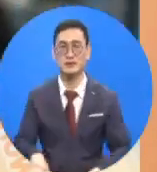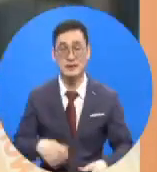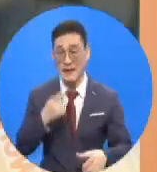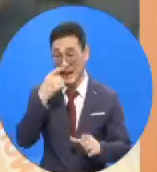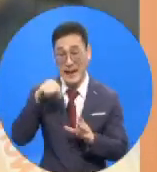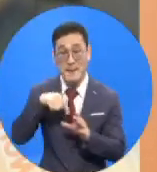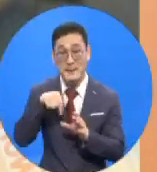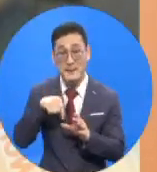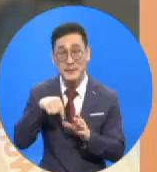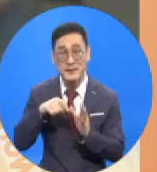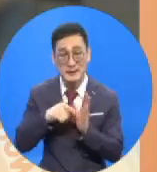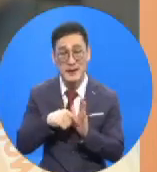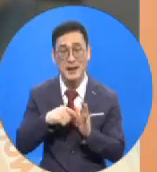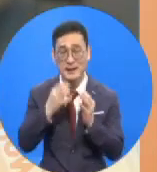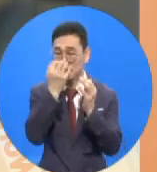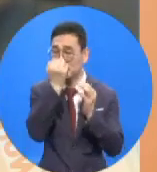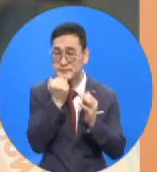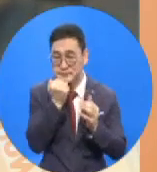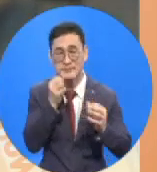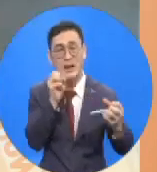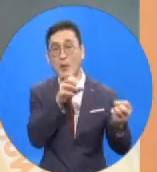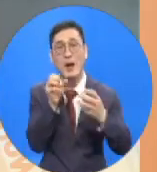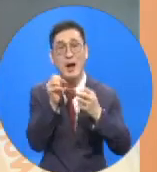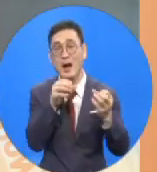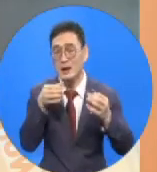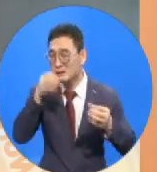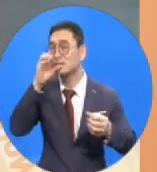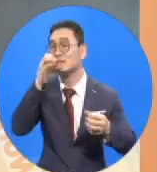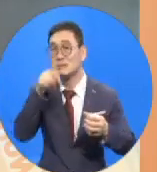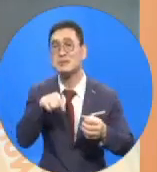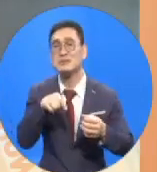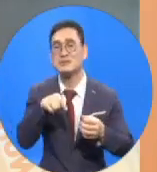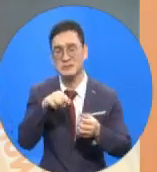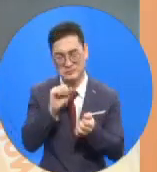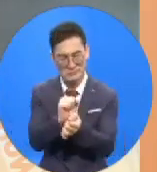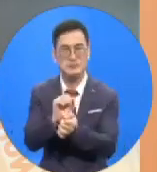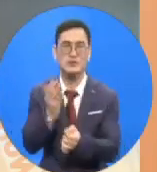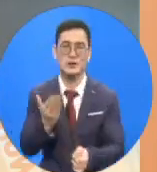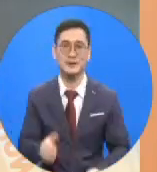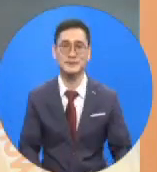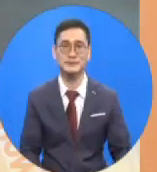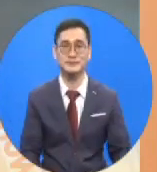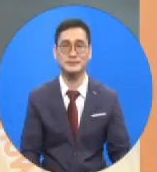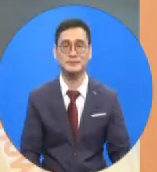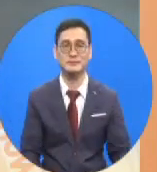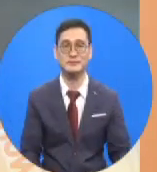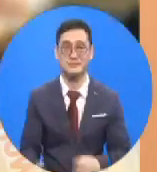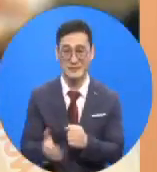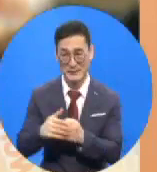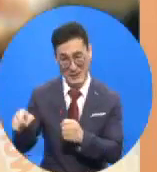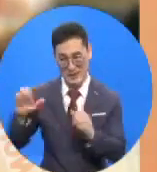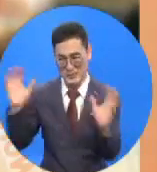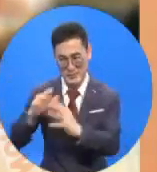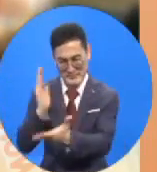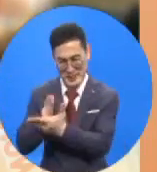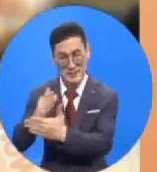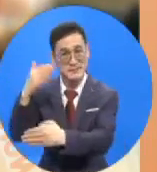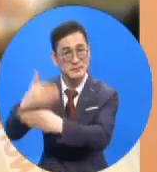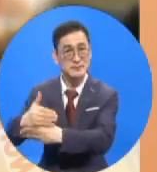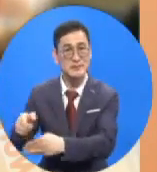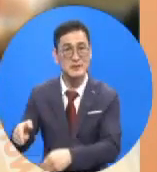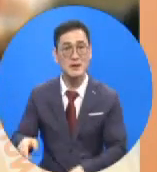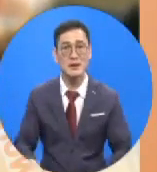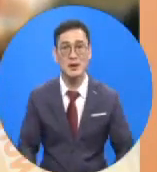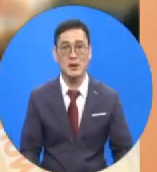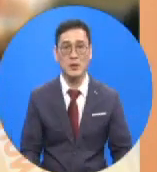대화를 나누 쓰잖아요 그렇죠 그런 것들이 실제로 많은 영향을 미치기 때문에 는 도착한 것 같은데 저는 이게 자칫하면 풍선효과 가 있을 수가